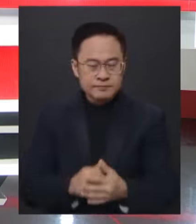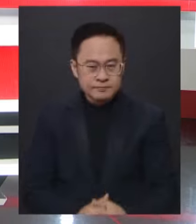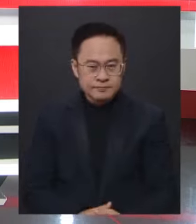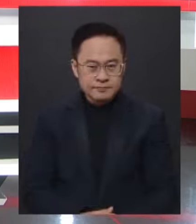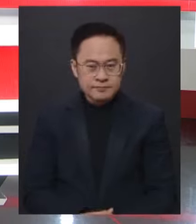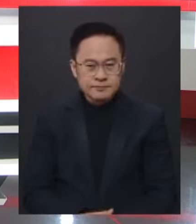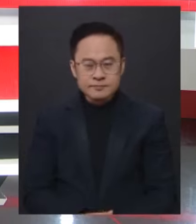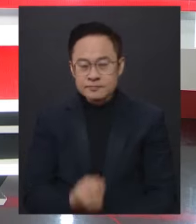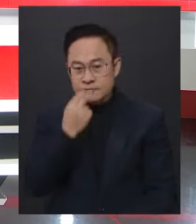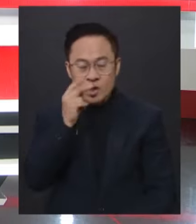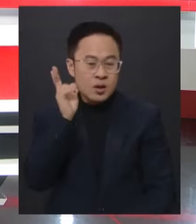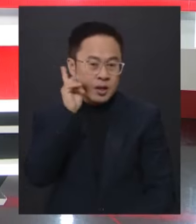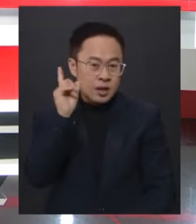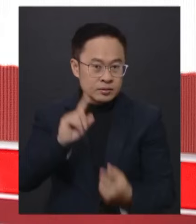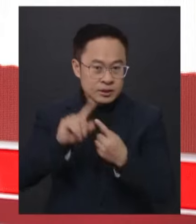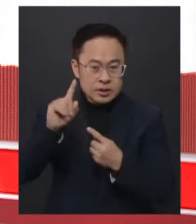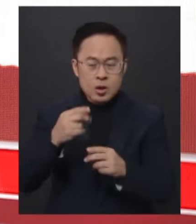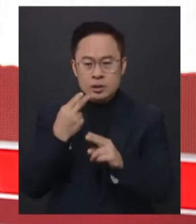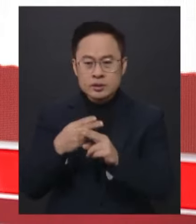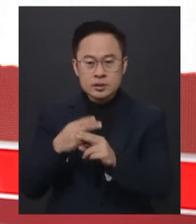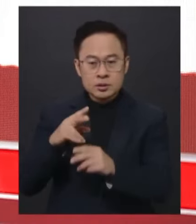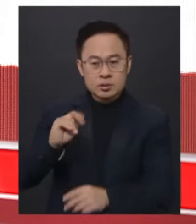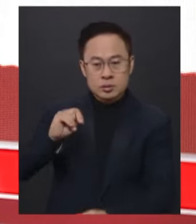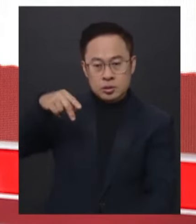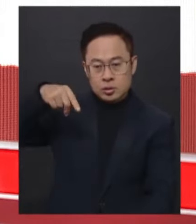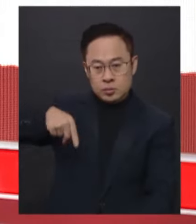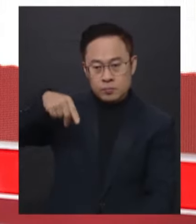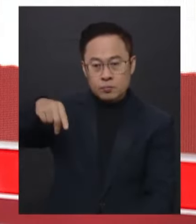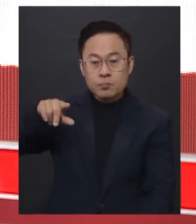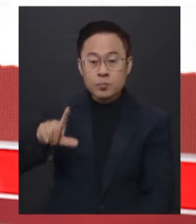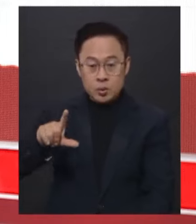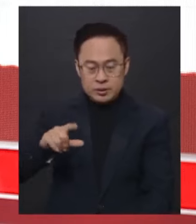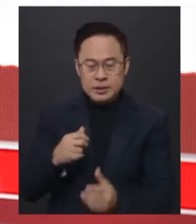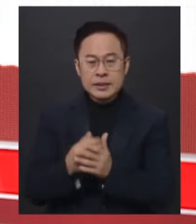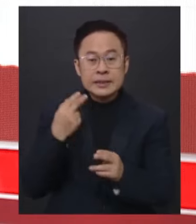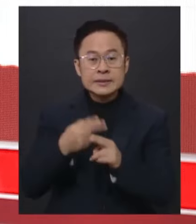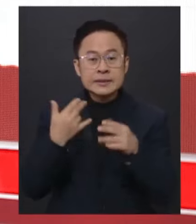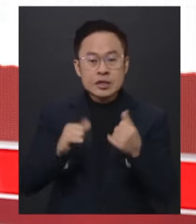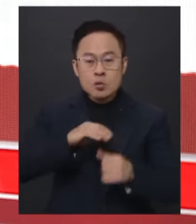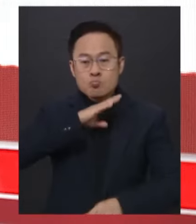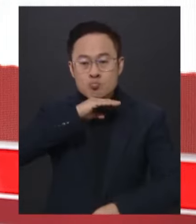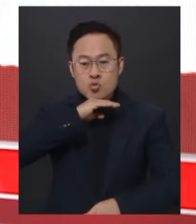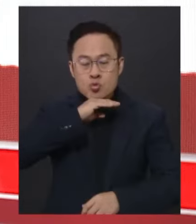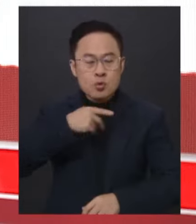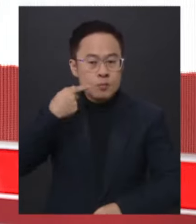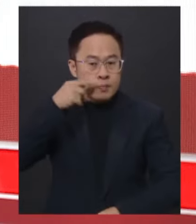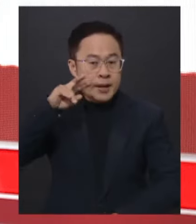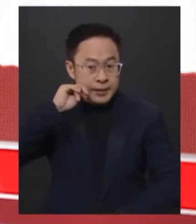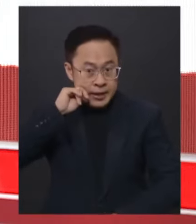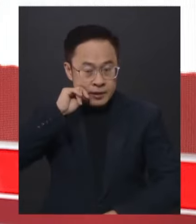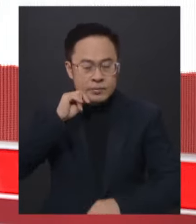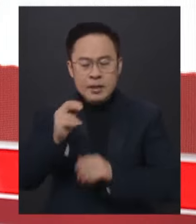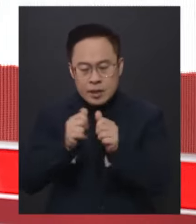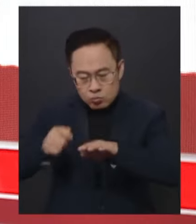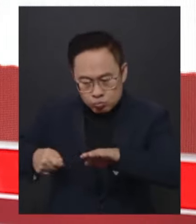ช่วงแรกวันนี้ครับเราไปดูความยอดเยี่ยมของนพพลแสงคำหรือว่าหมูปากน้ำครับล่าสุดในศึกสนุกเกอร์ชิงแชมป์โลกครับก็สามารถเอาชนะ